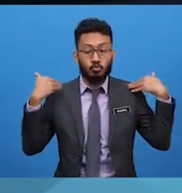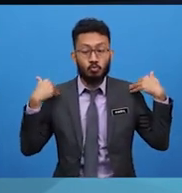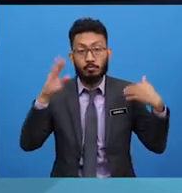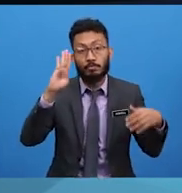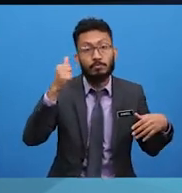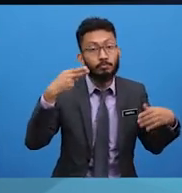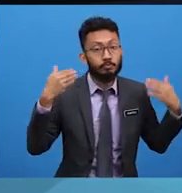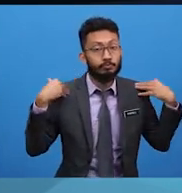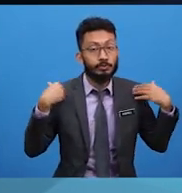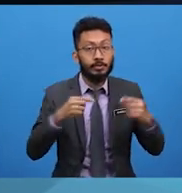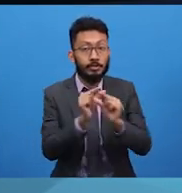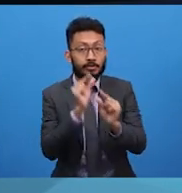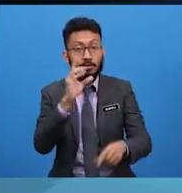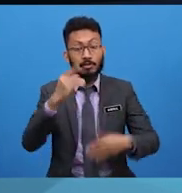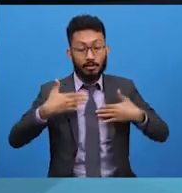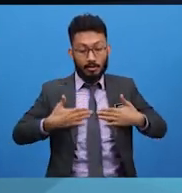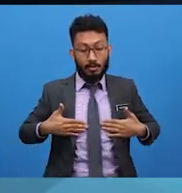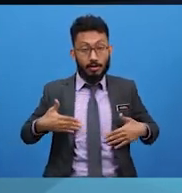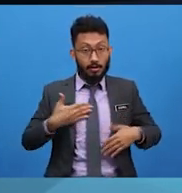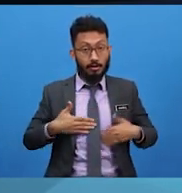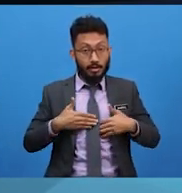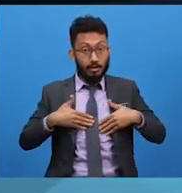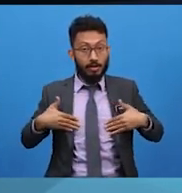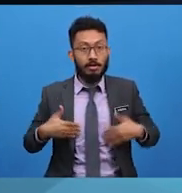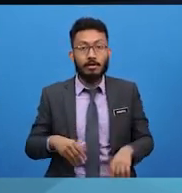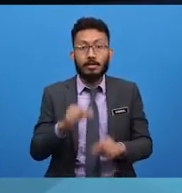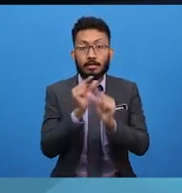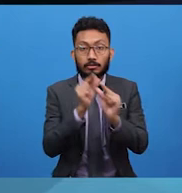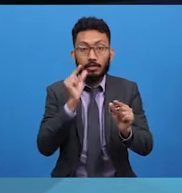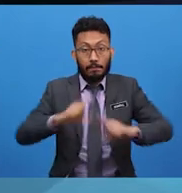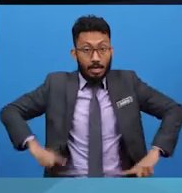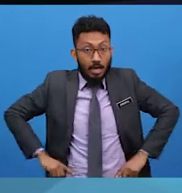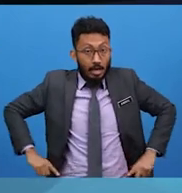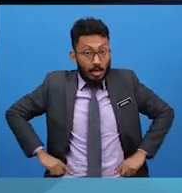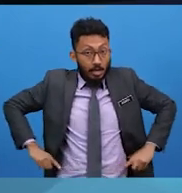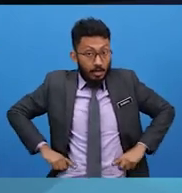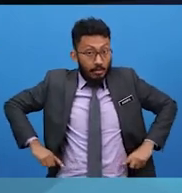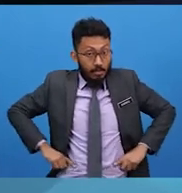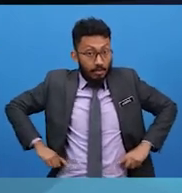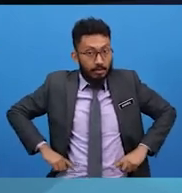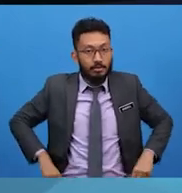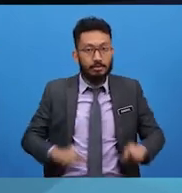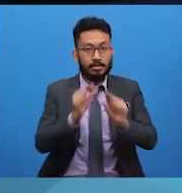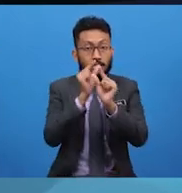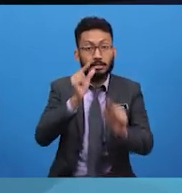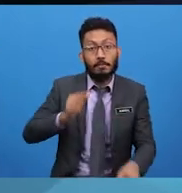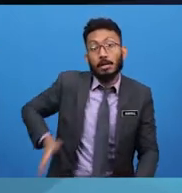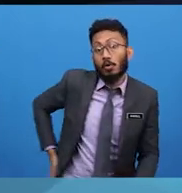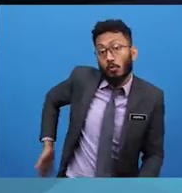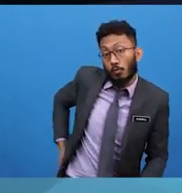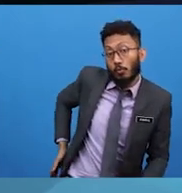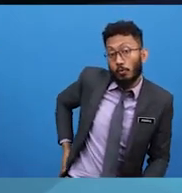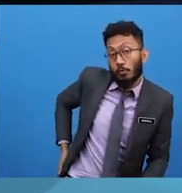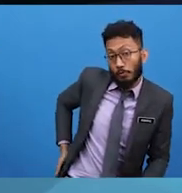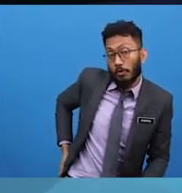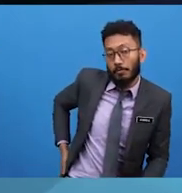Kedua, garisan dada. Ketiga, garisan pinggang. Keempat, garisan pinggul.